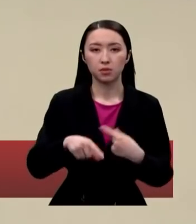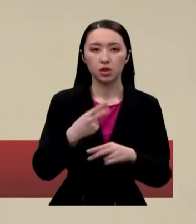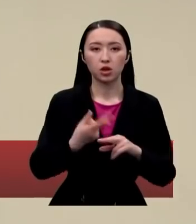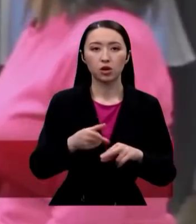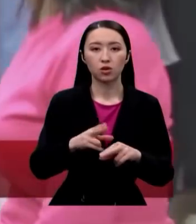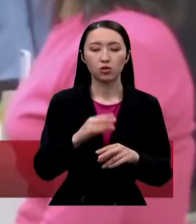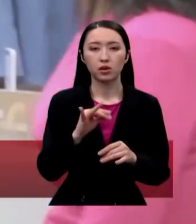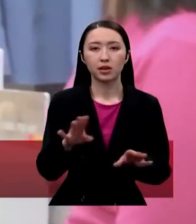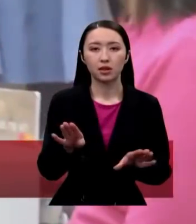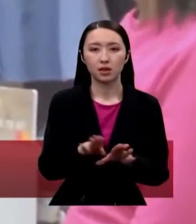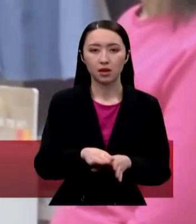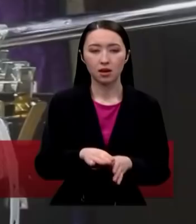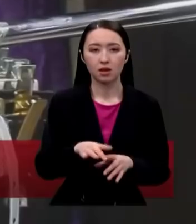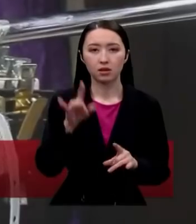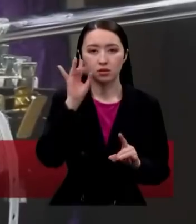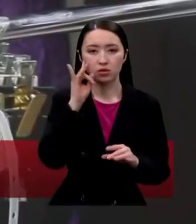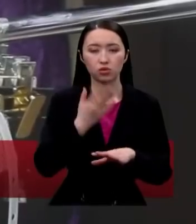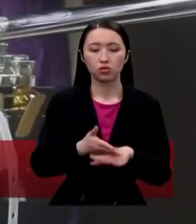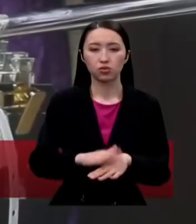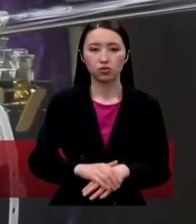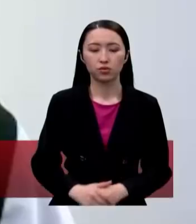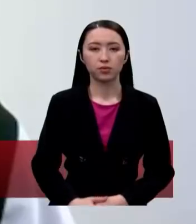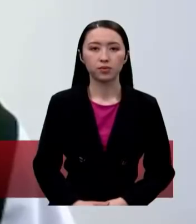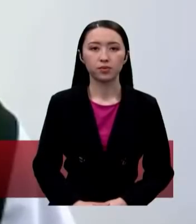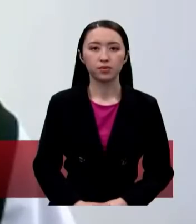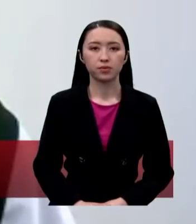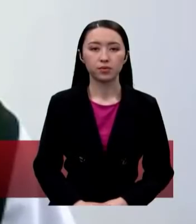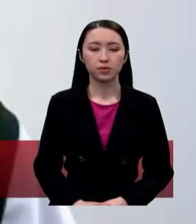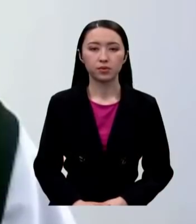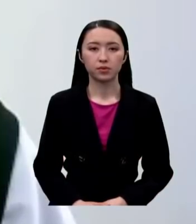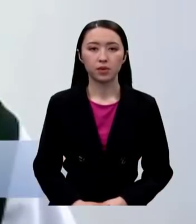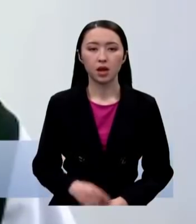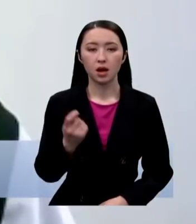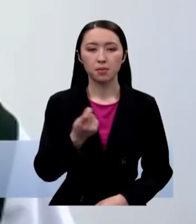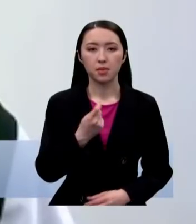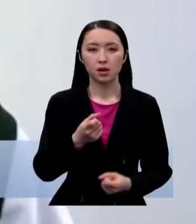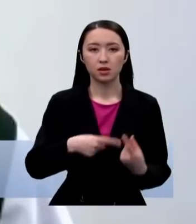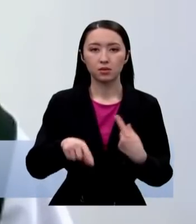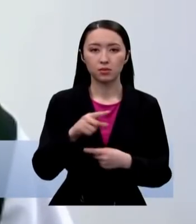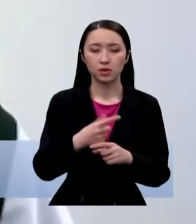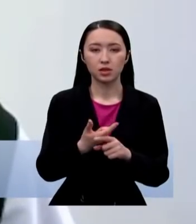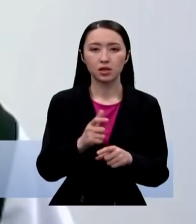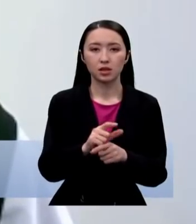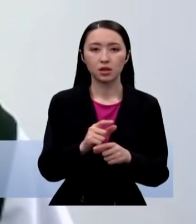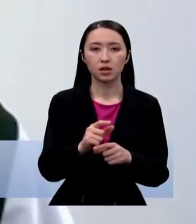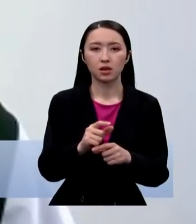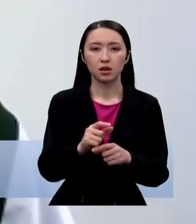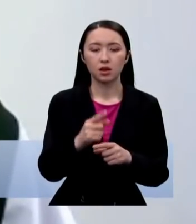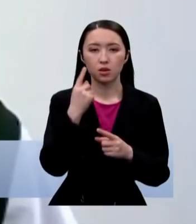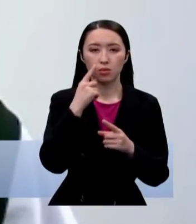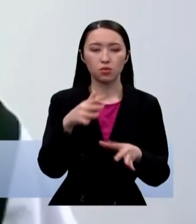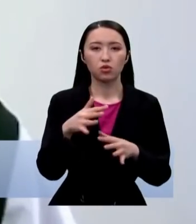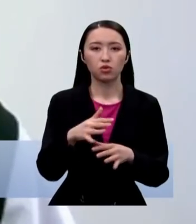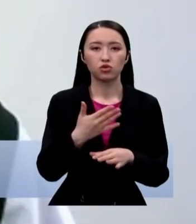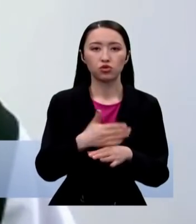и так находится на грани выживания. Малый и микробизнес – это значительная часть населения.